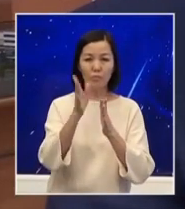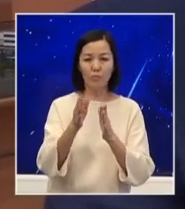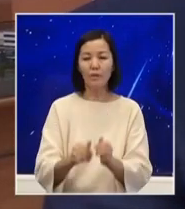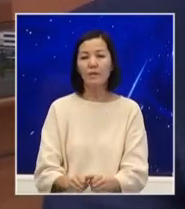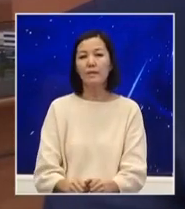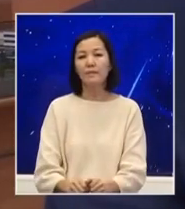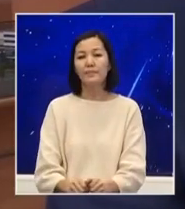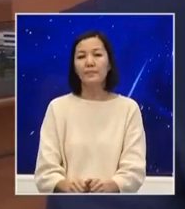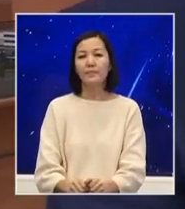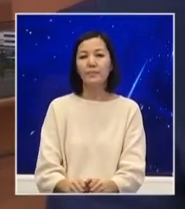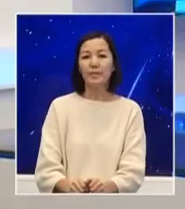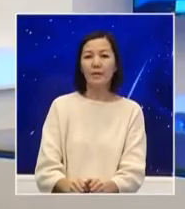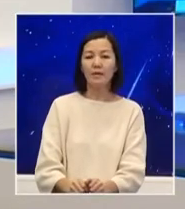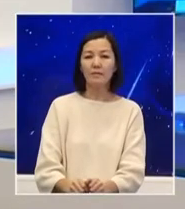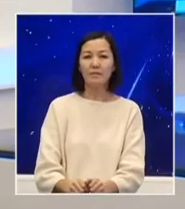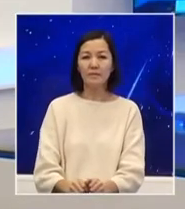жоспарлап отырмыз.